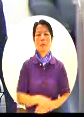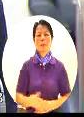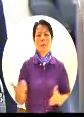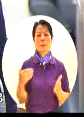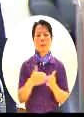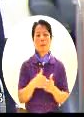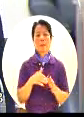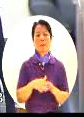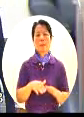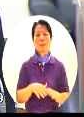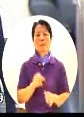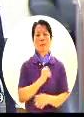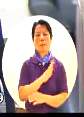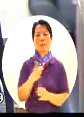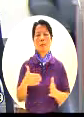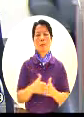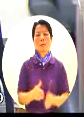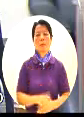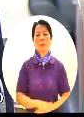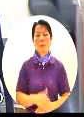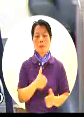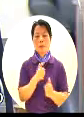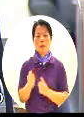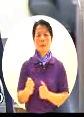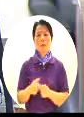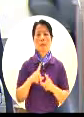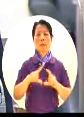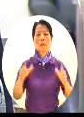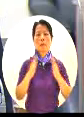此结束哈。啊，感谢大家